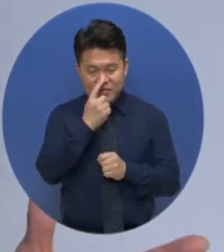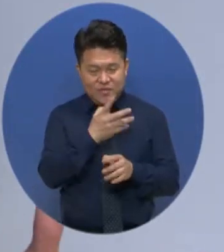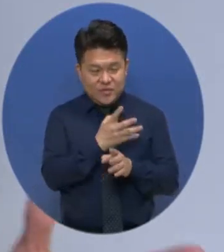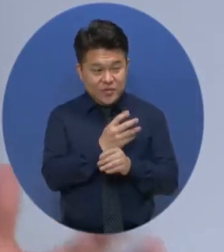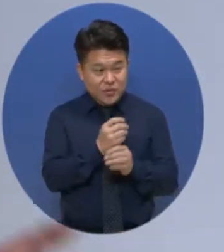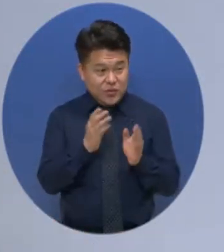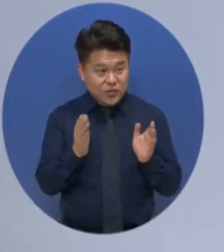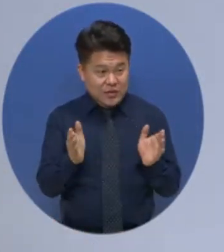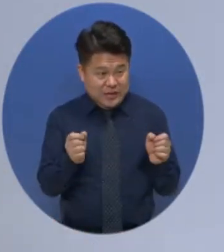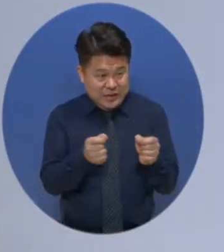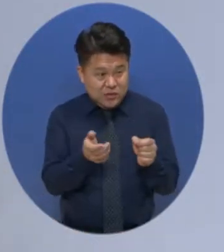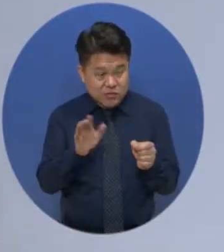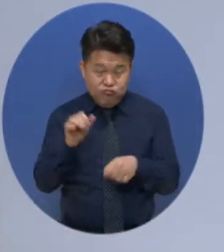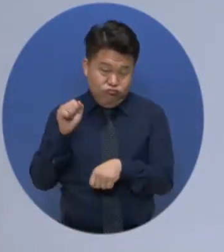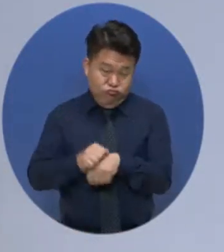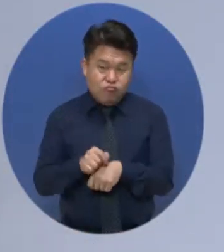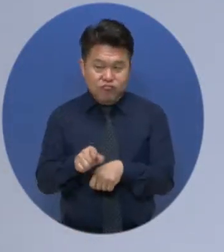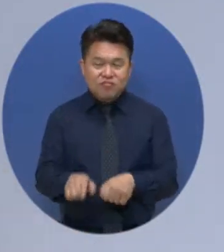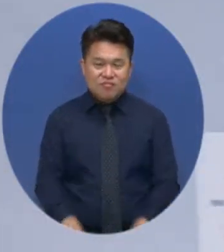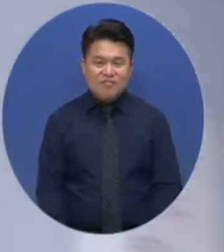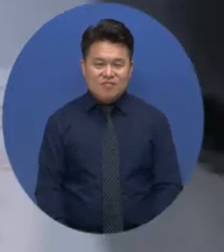시간에 비해서는 엄청 잘하는 편인 것 같아요.